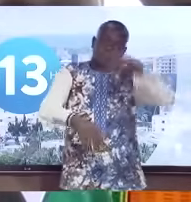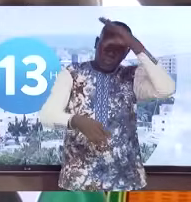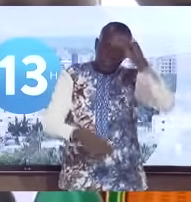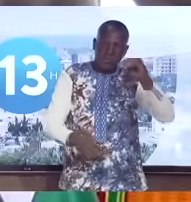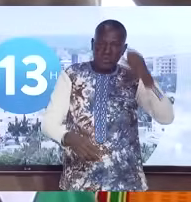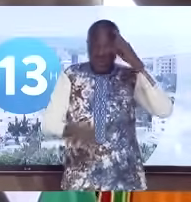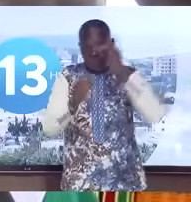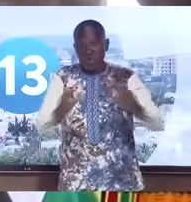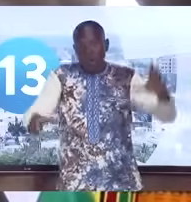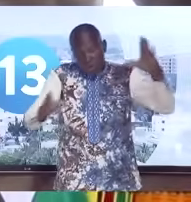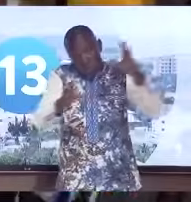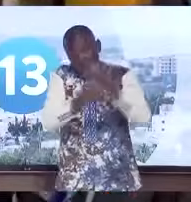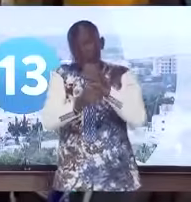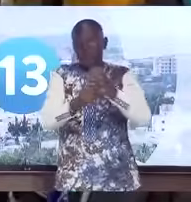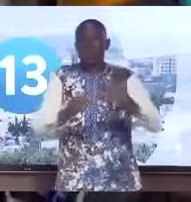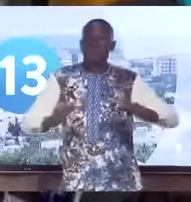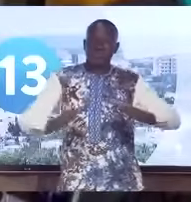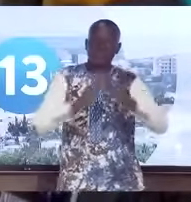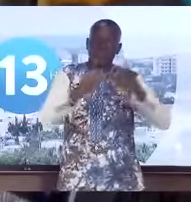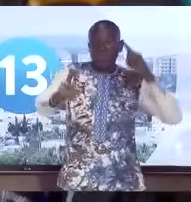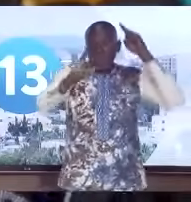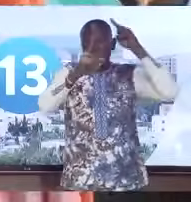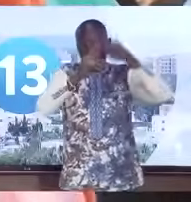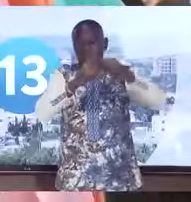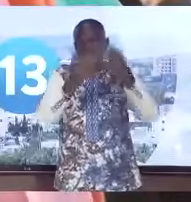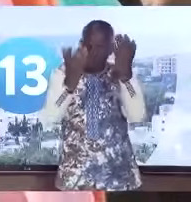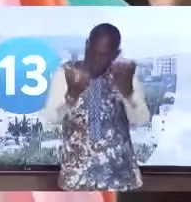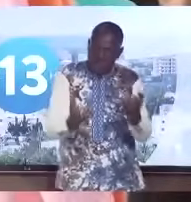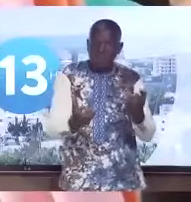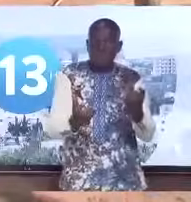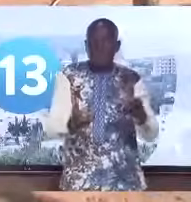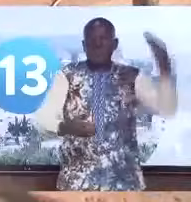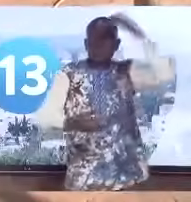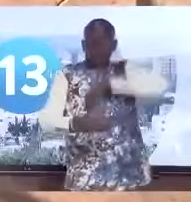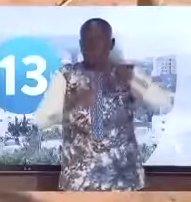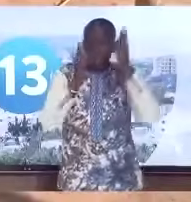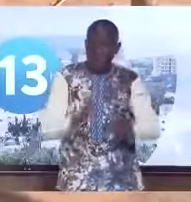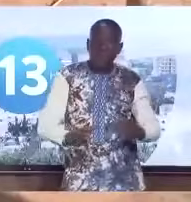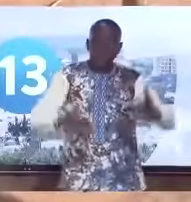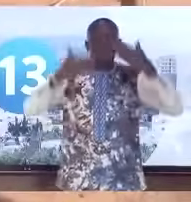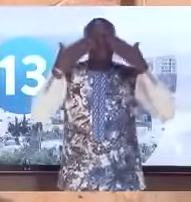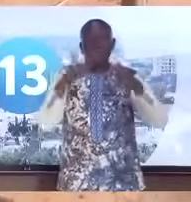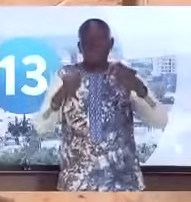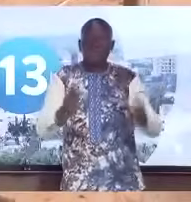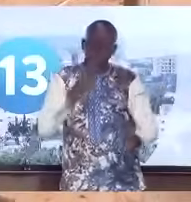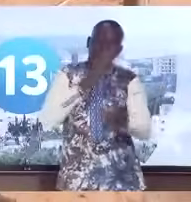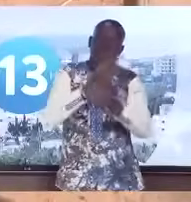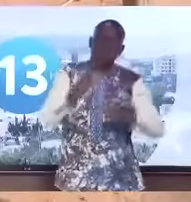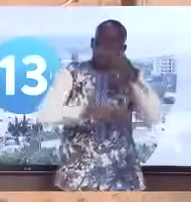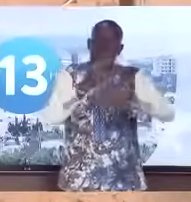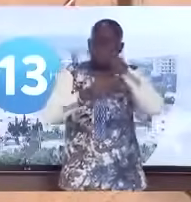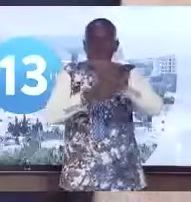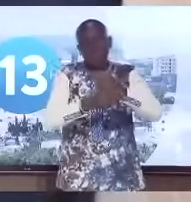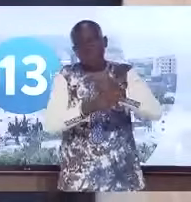pour que ces vivres atteignent vraiment ceux qui sont vraiment dans le besoin. Ces bénéficiaires, tout en remerciant la Caisse nationale de sécurité